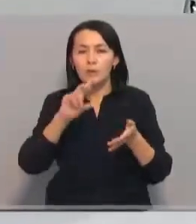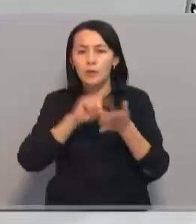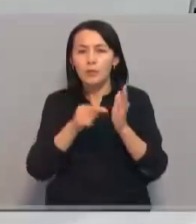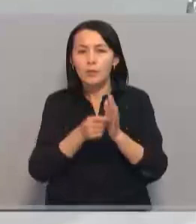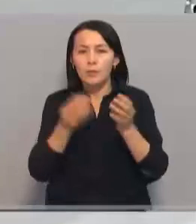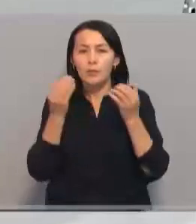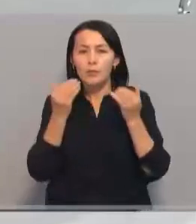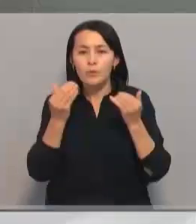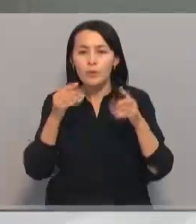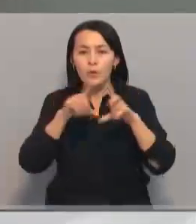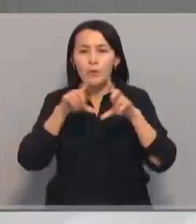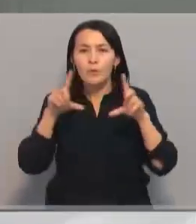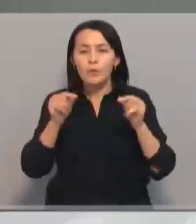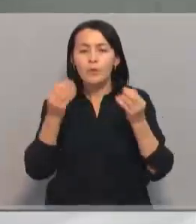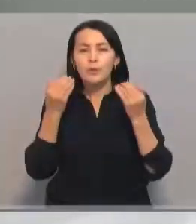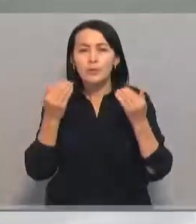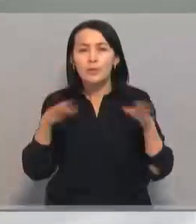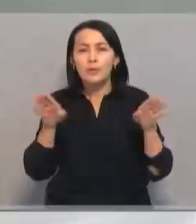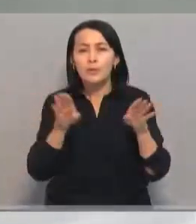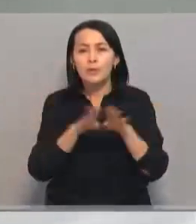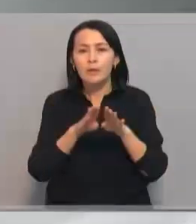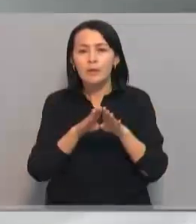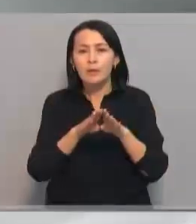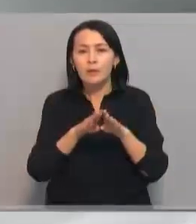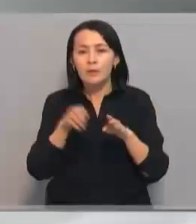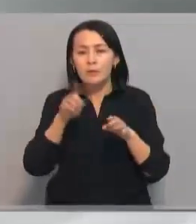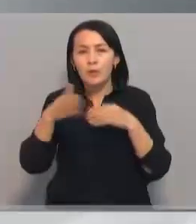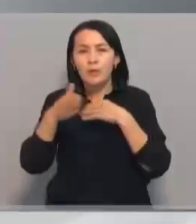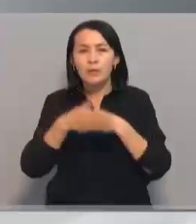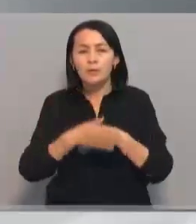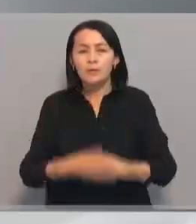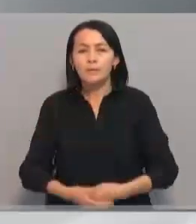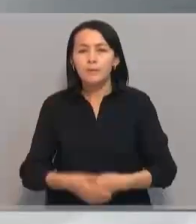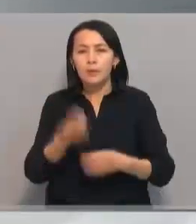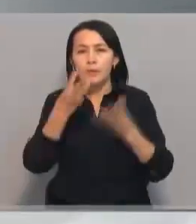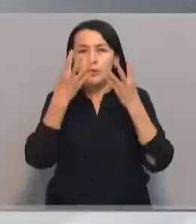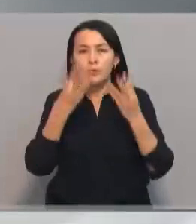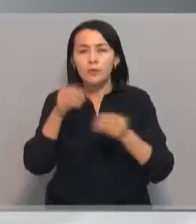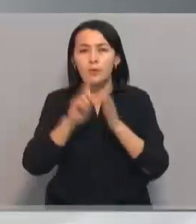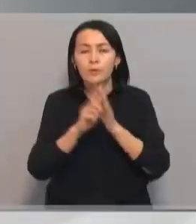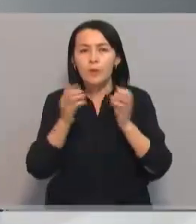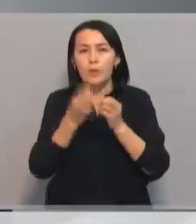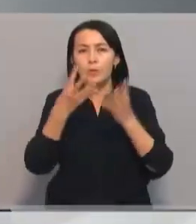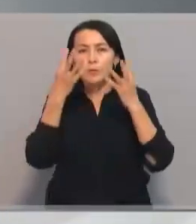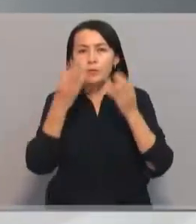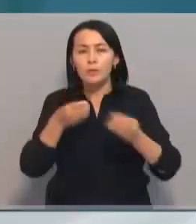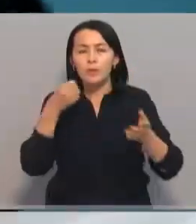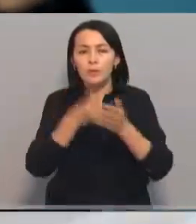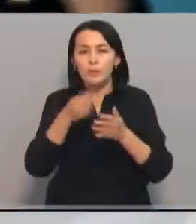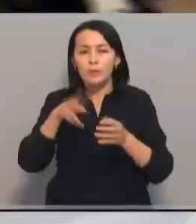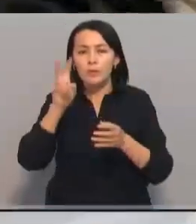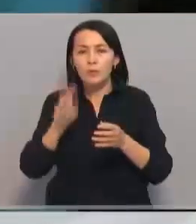ғана осы мекеме бастығының қаулысымен бірге шығады, соған жабылады. 3 тәуліктен бастап 15 тәулікке дейін жауап береді осы